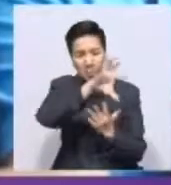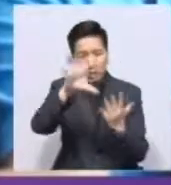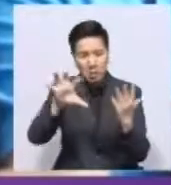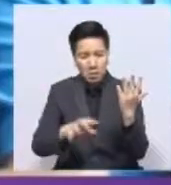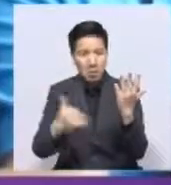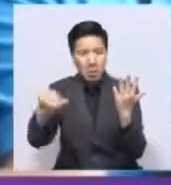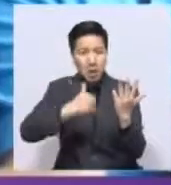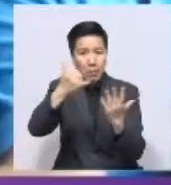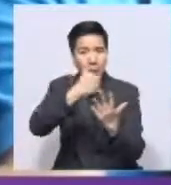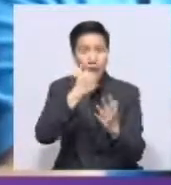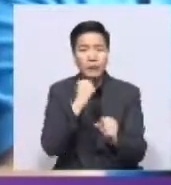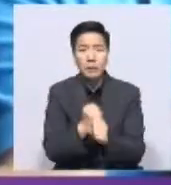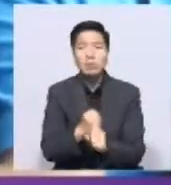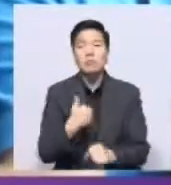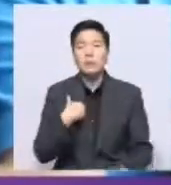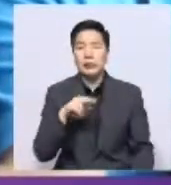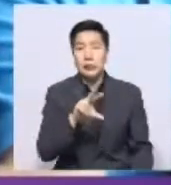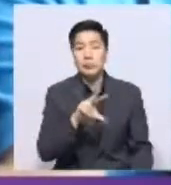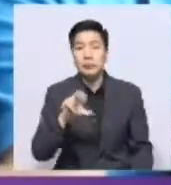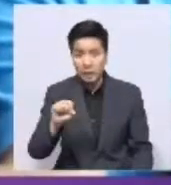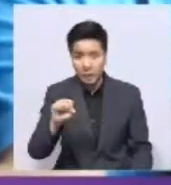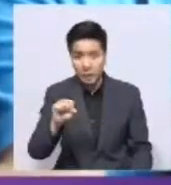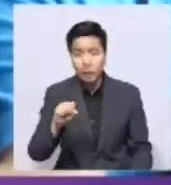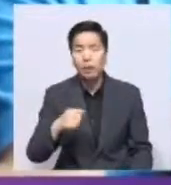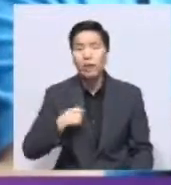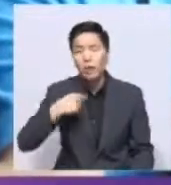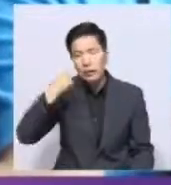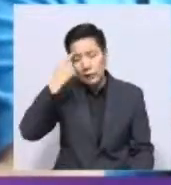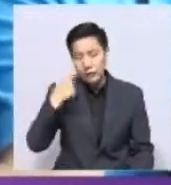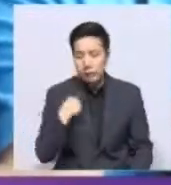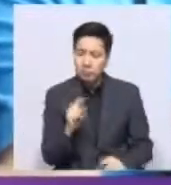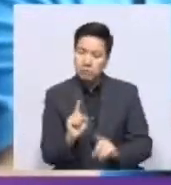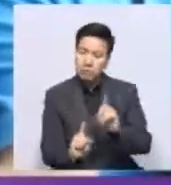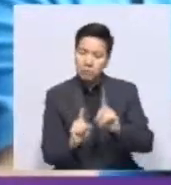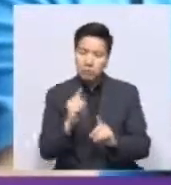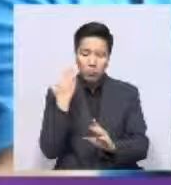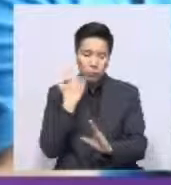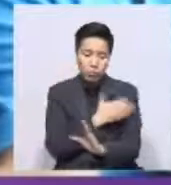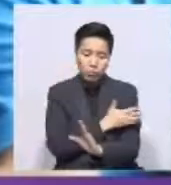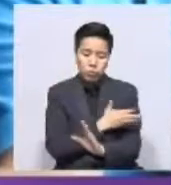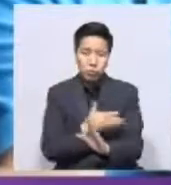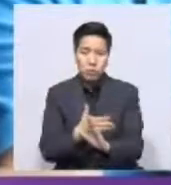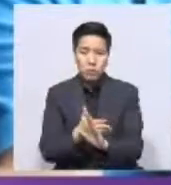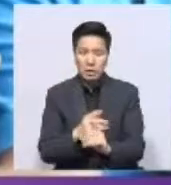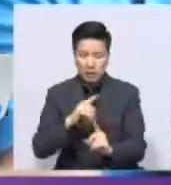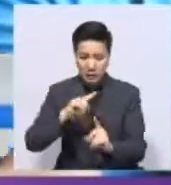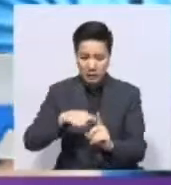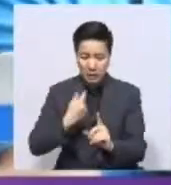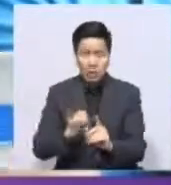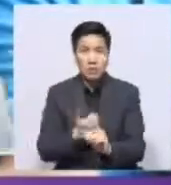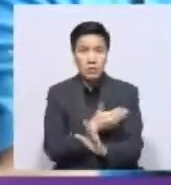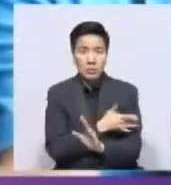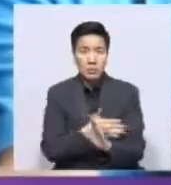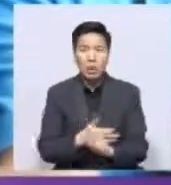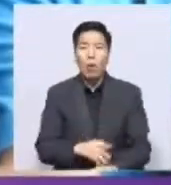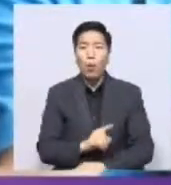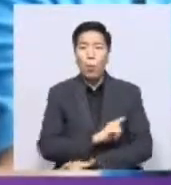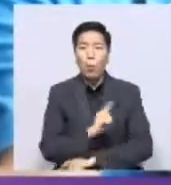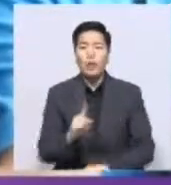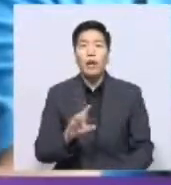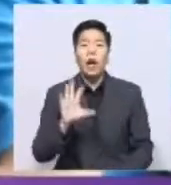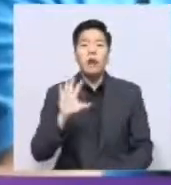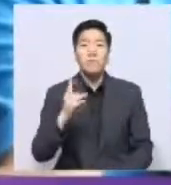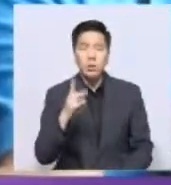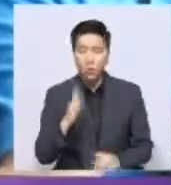าณ 300,000 กว่านะครับก็เราประเมินว่าที่ผ่านมาเกือบเดือนเนี่ยทำได้วัน 50,000 นะ